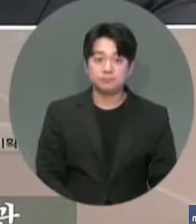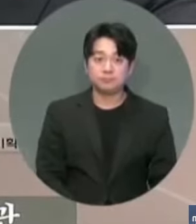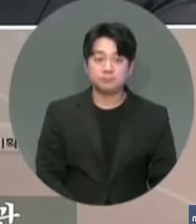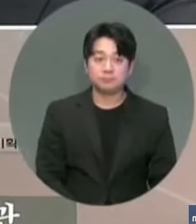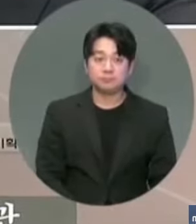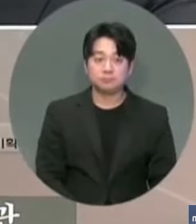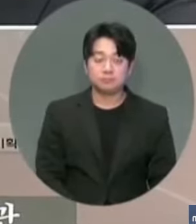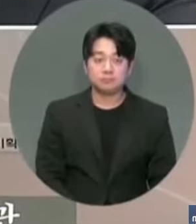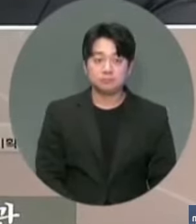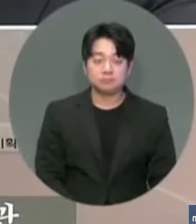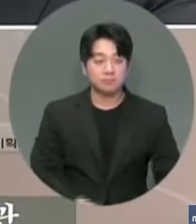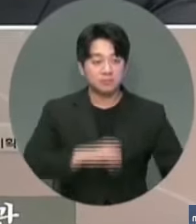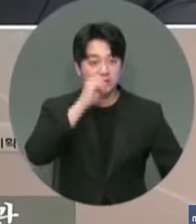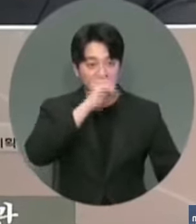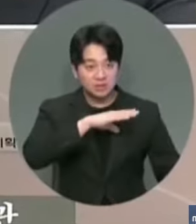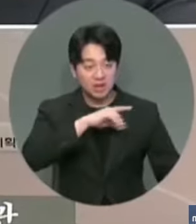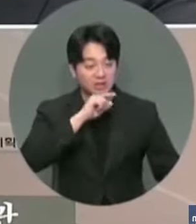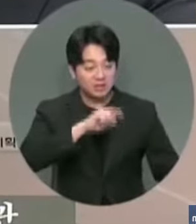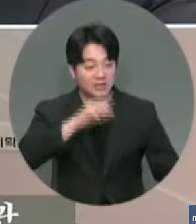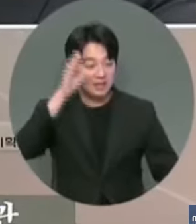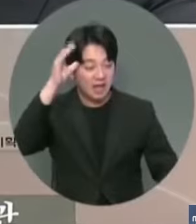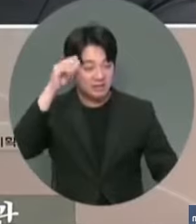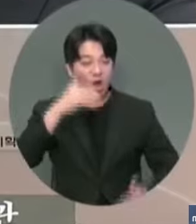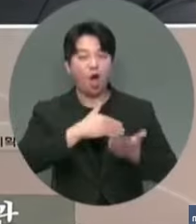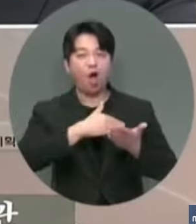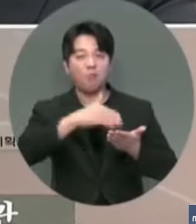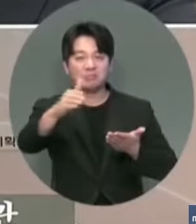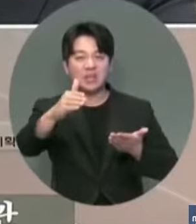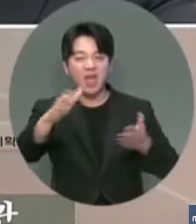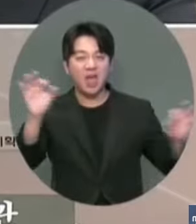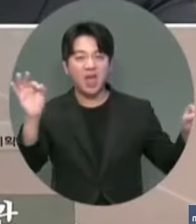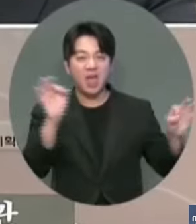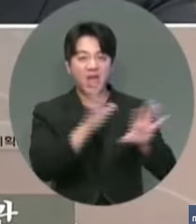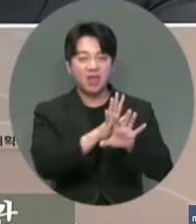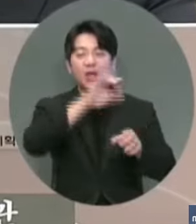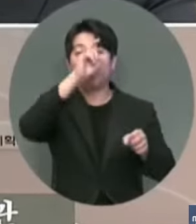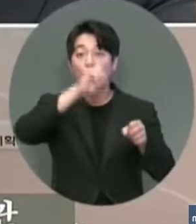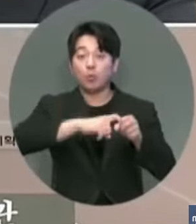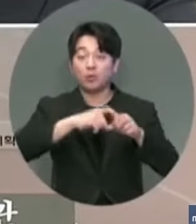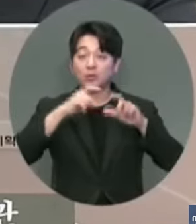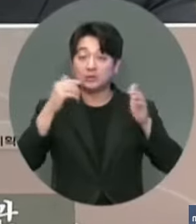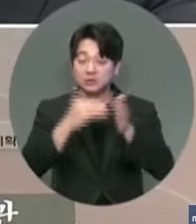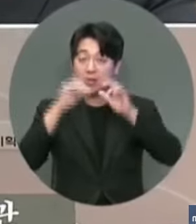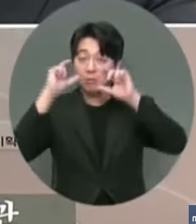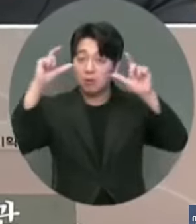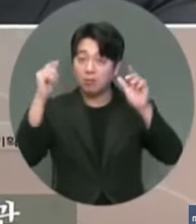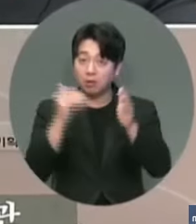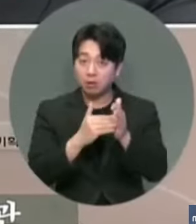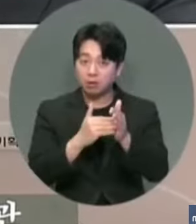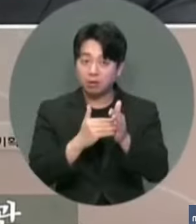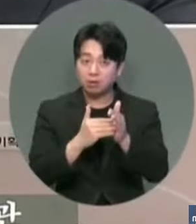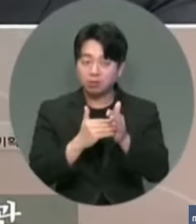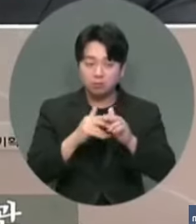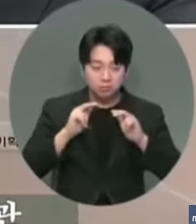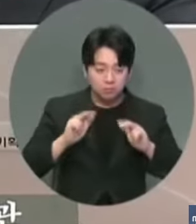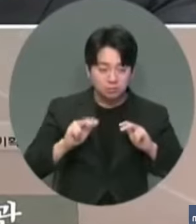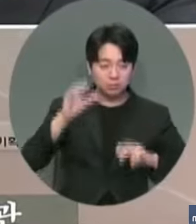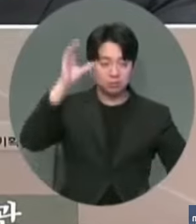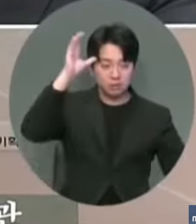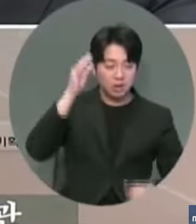어떻게든 없애기만 하면 된답니다. 지금 임기 중에 걔들을 다 없애는 게 목표라는데요. 문제는 이 지금